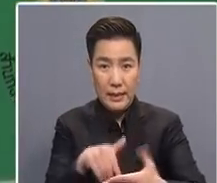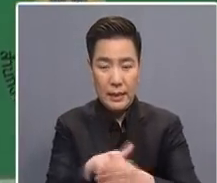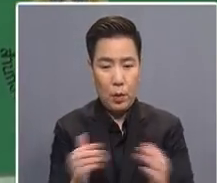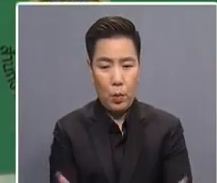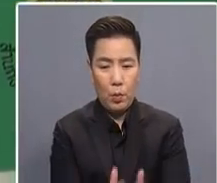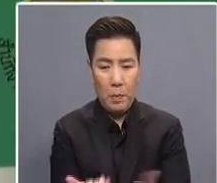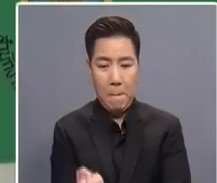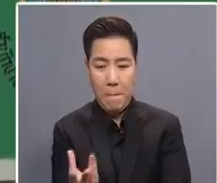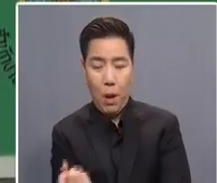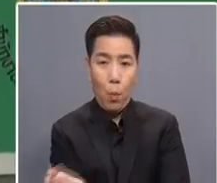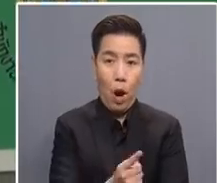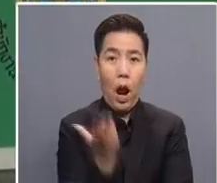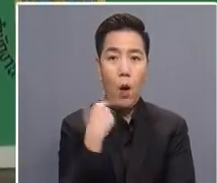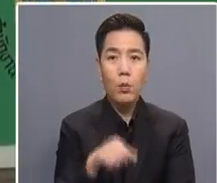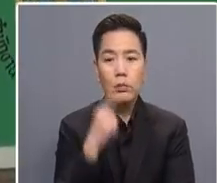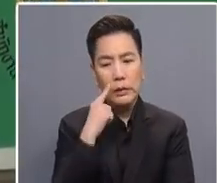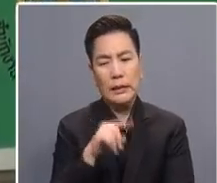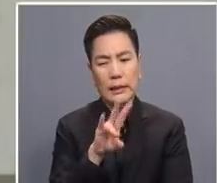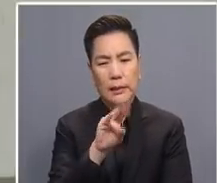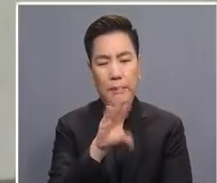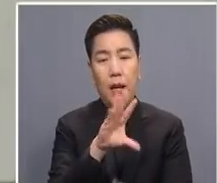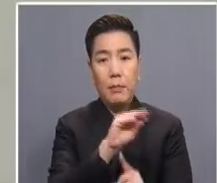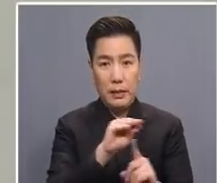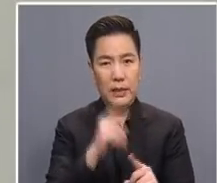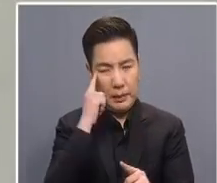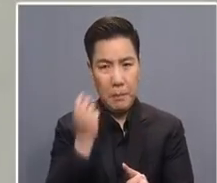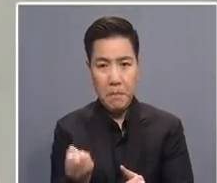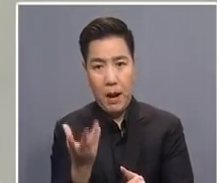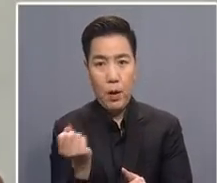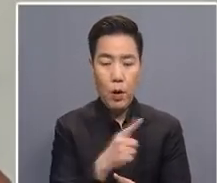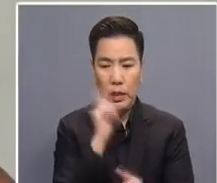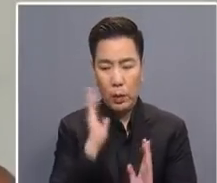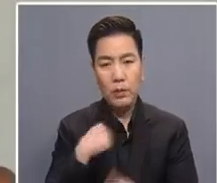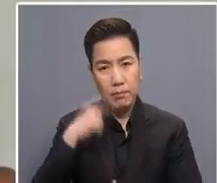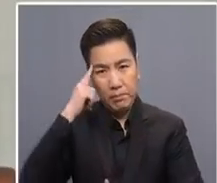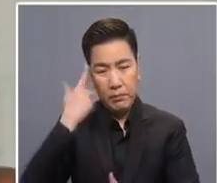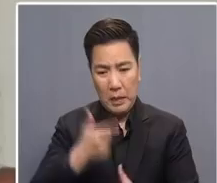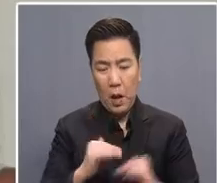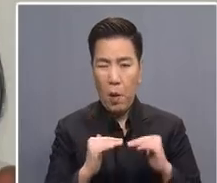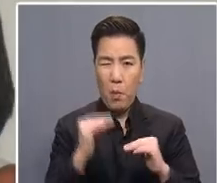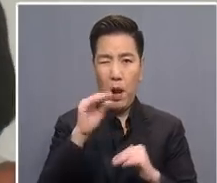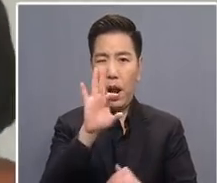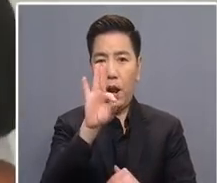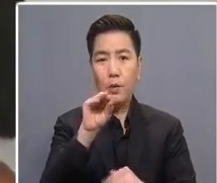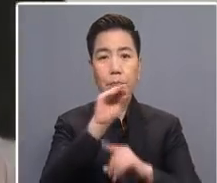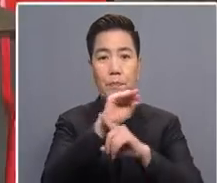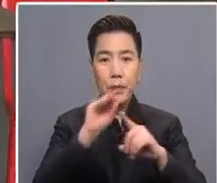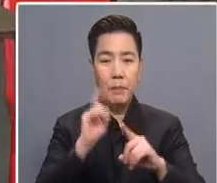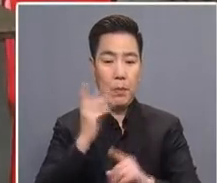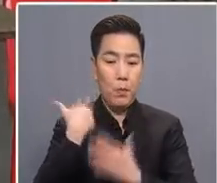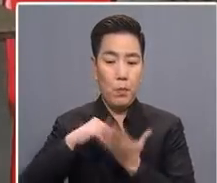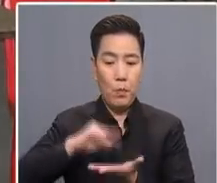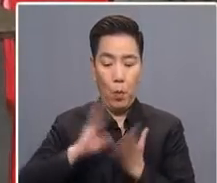ส.ครั้งที่ผ่านมาหรือมากกว่า75%ขณะที่บางคนก็มีการคาดการณ์ว่าอาจสูงเกือบ90%เป็นประวัติการ